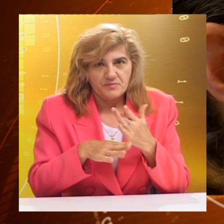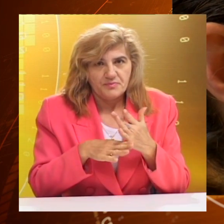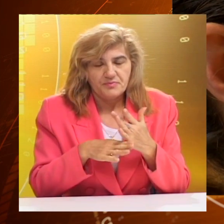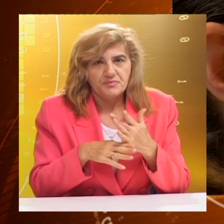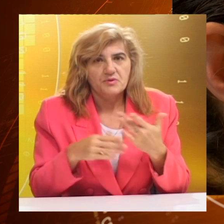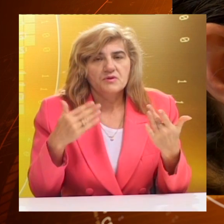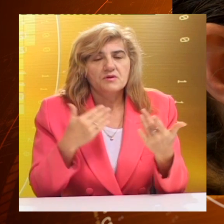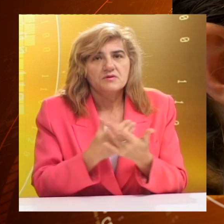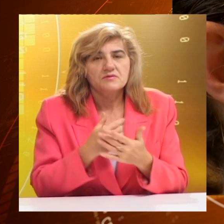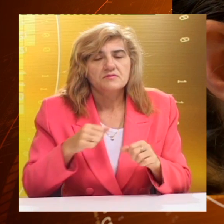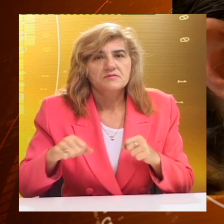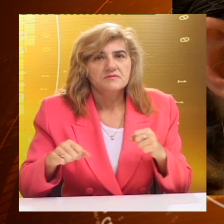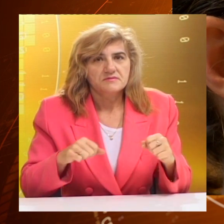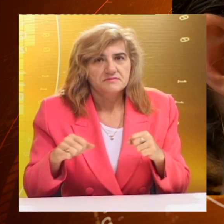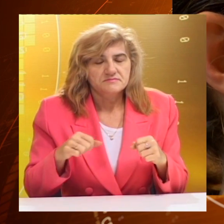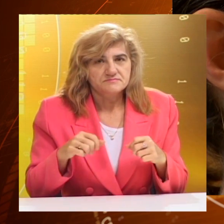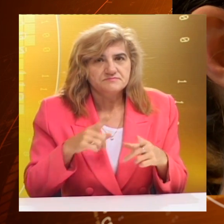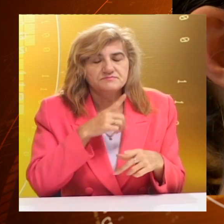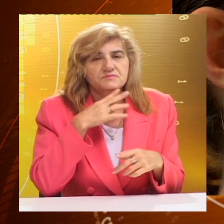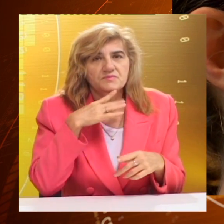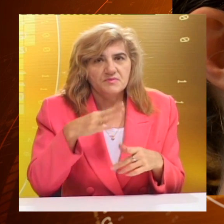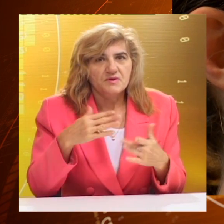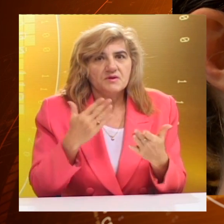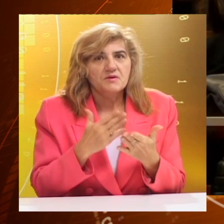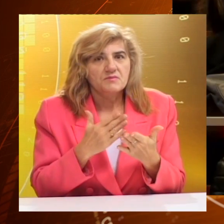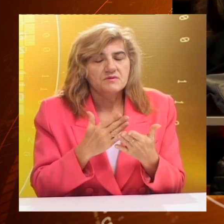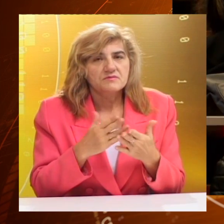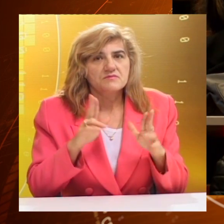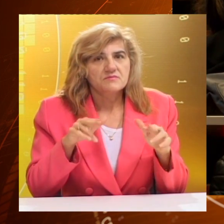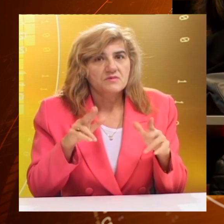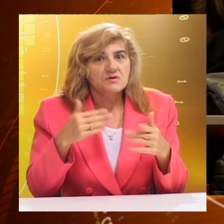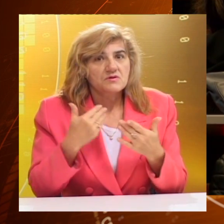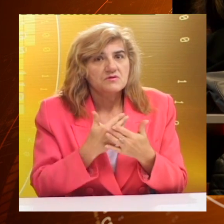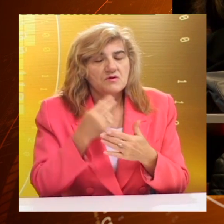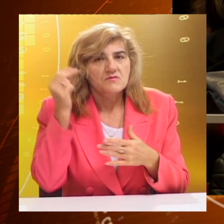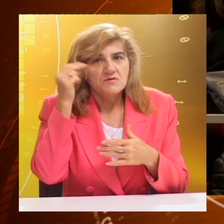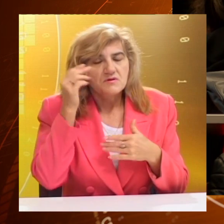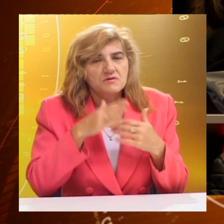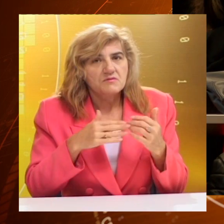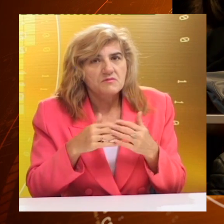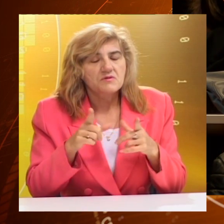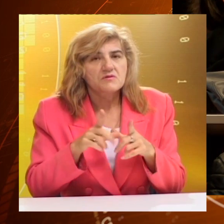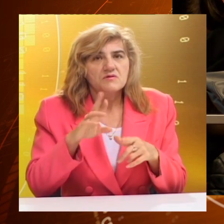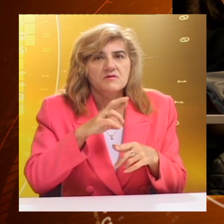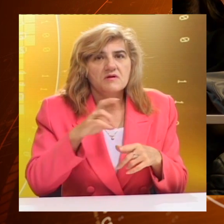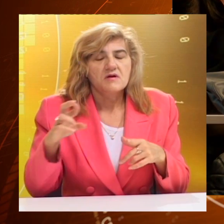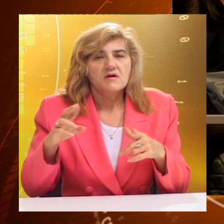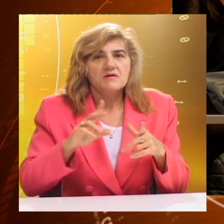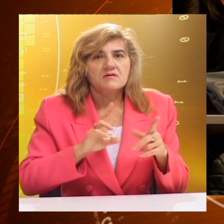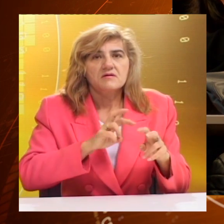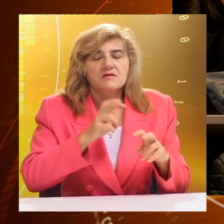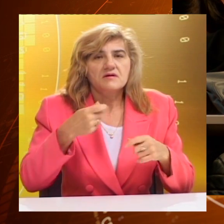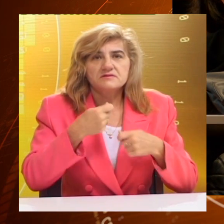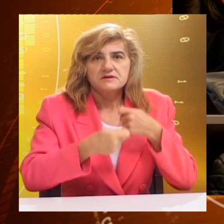studentima dobrodošlicu, novo izabrani dekan, profesor dr. Aleksandar Grubor, im je poručio da će imati mogućnost da steknu nova saznanja iz oblasti